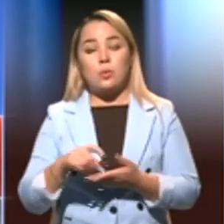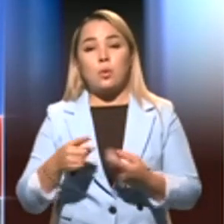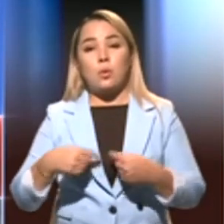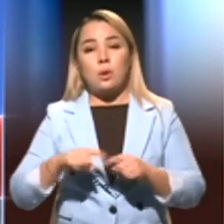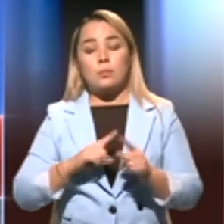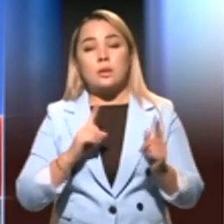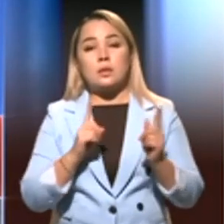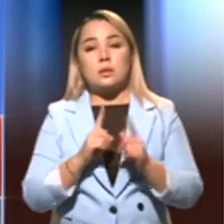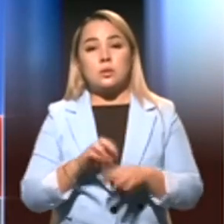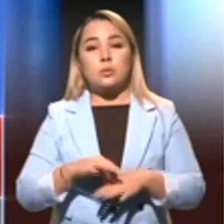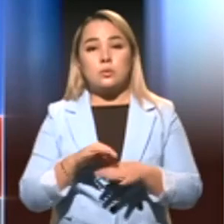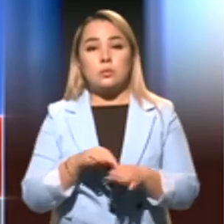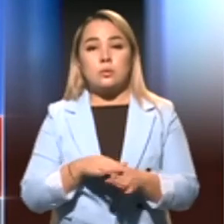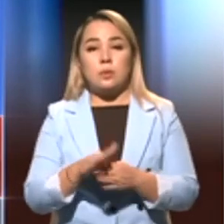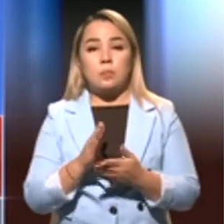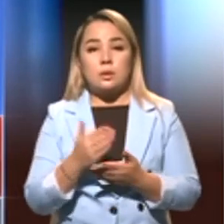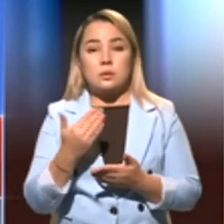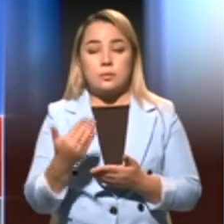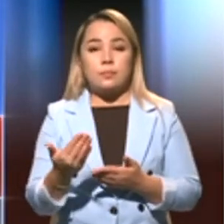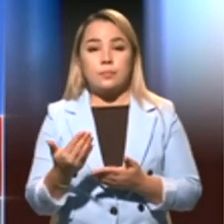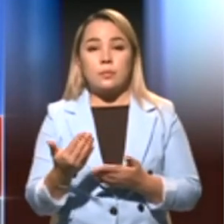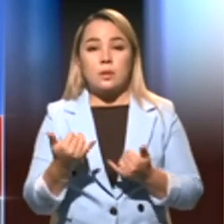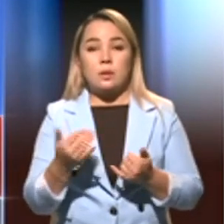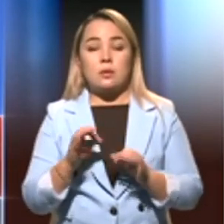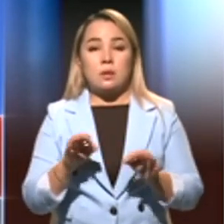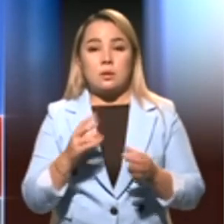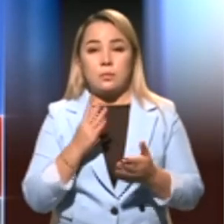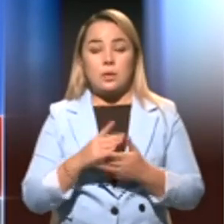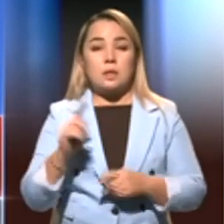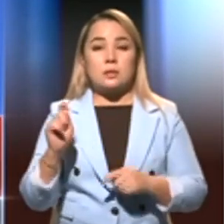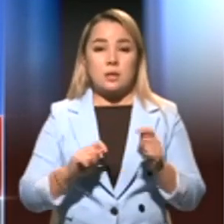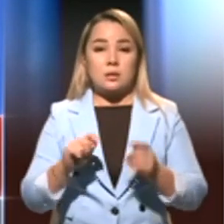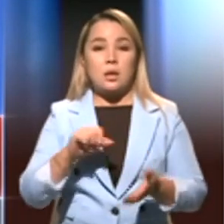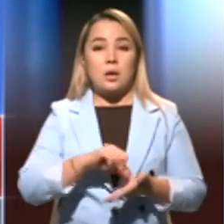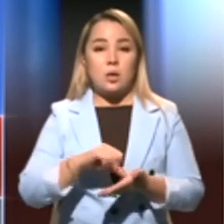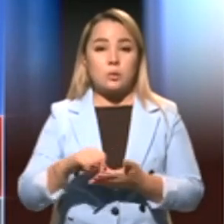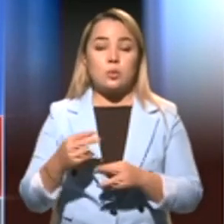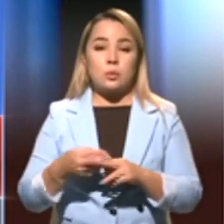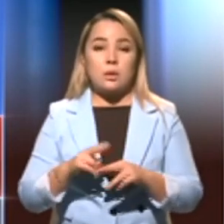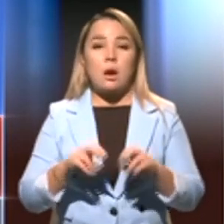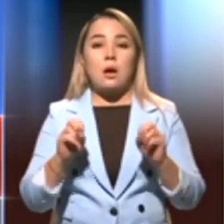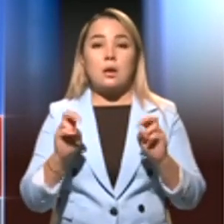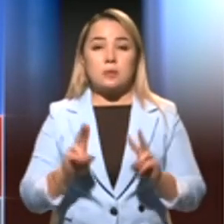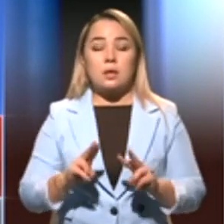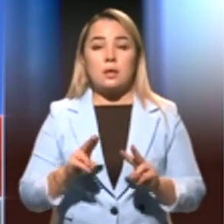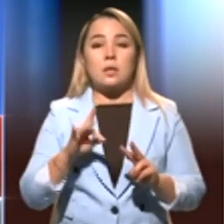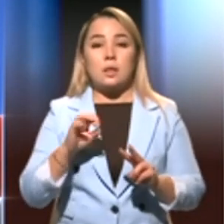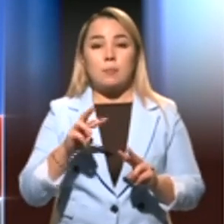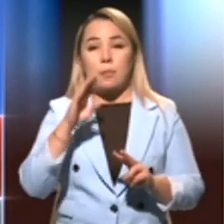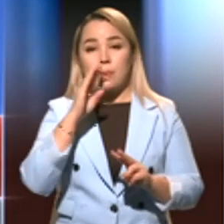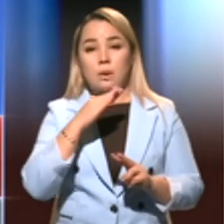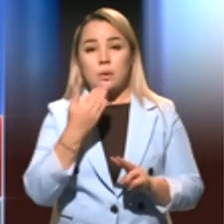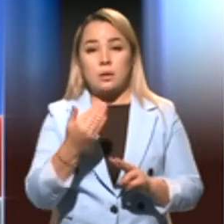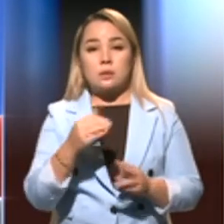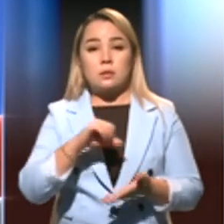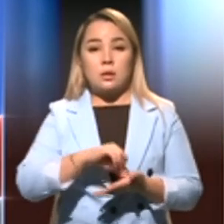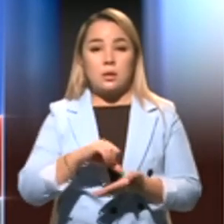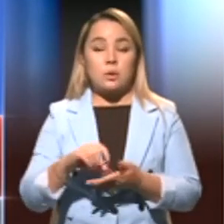кездесу болып жатыр. Енді манадан бері айтып жатырмыз, осы съезге қатысушы мінекей арнайы Рим папасы Франциск келіп отыр. Одан